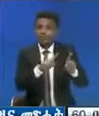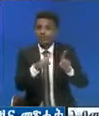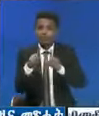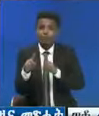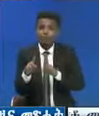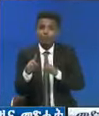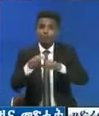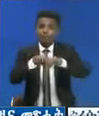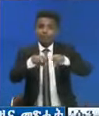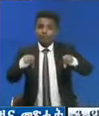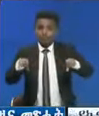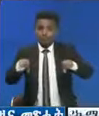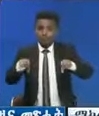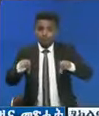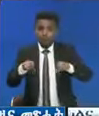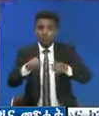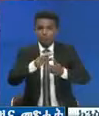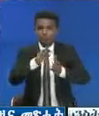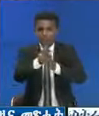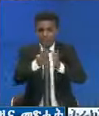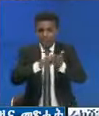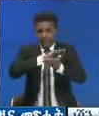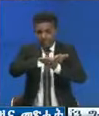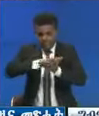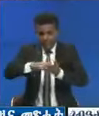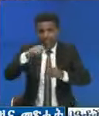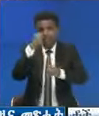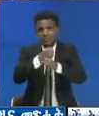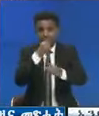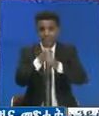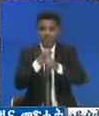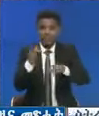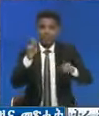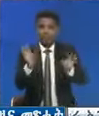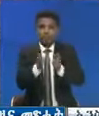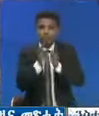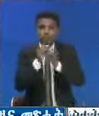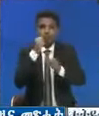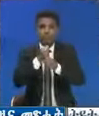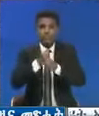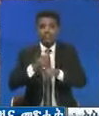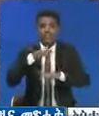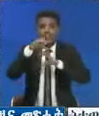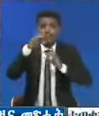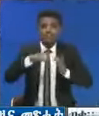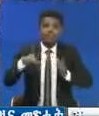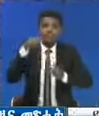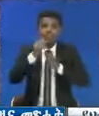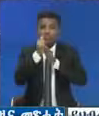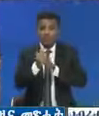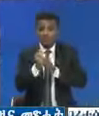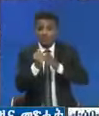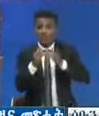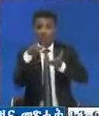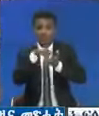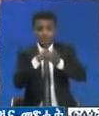ካናሎቹን በስርዓት የማጽዳት ስራ ህብረተሰቡን አስተባብሮ መሰራት ያለበት ነው። የክልሉ ከፍተኛ አመራሮች የከተማዋን ሁለንተናዊ